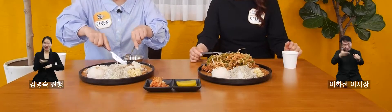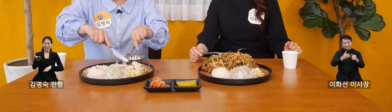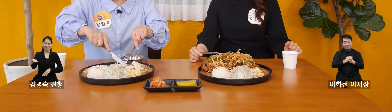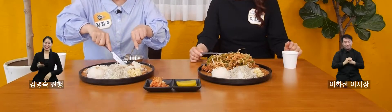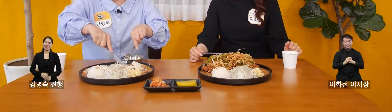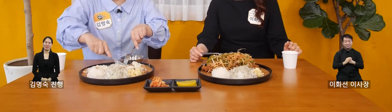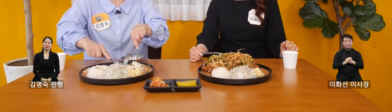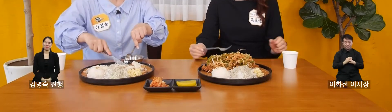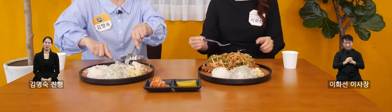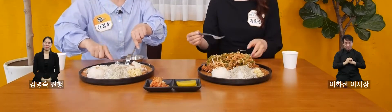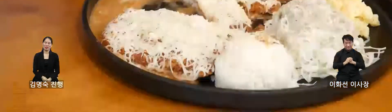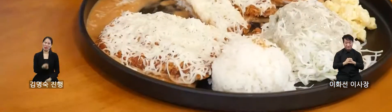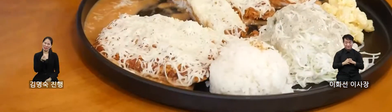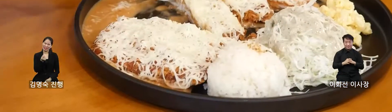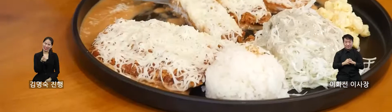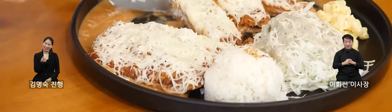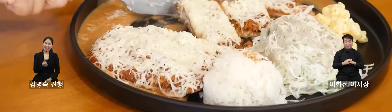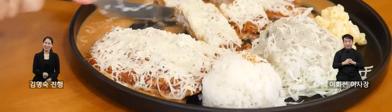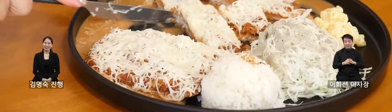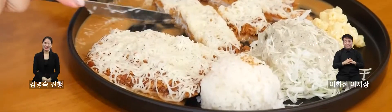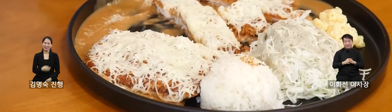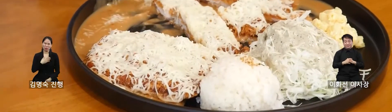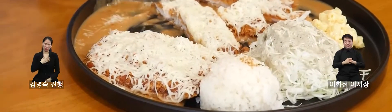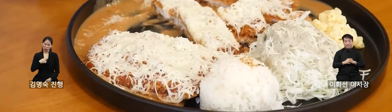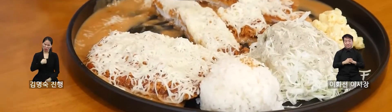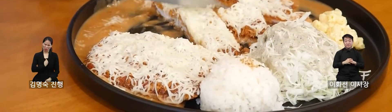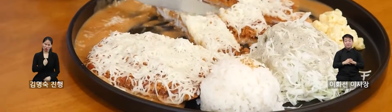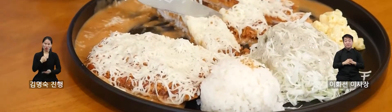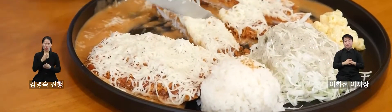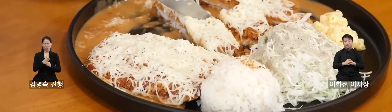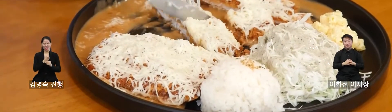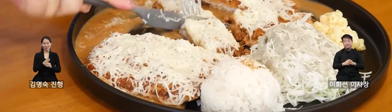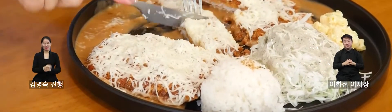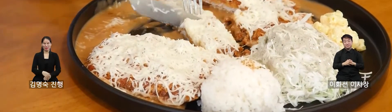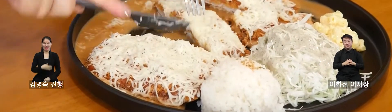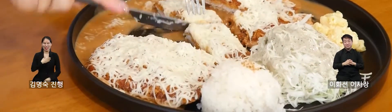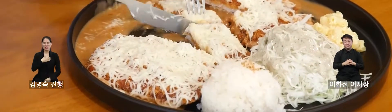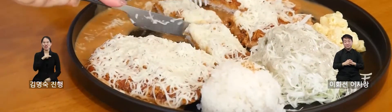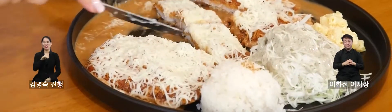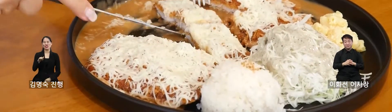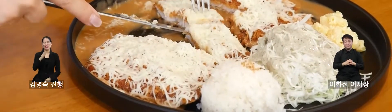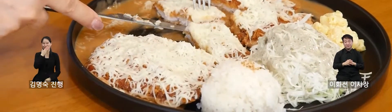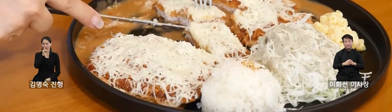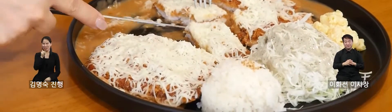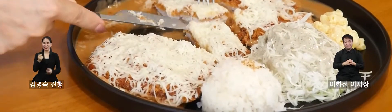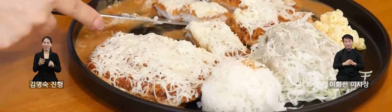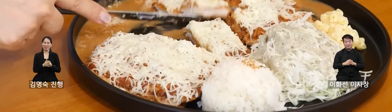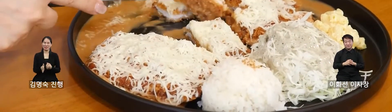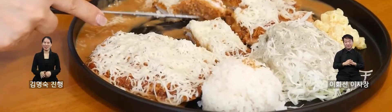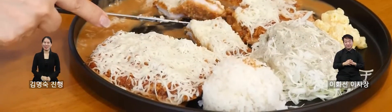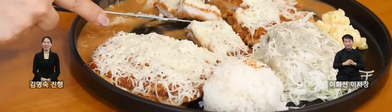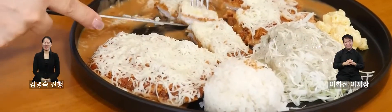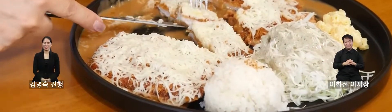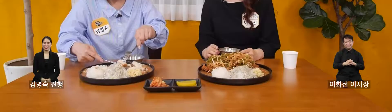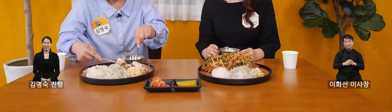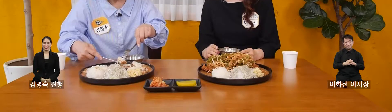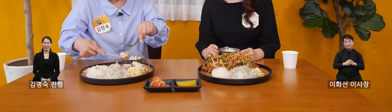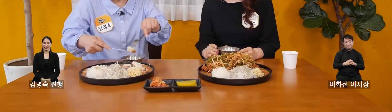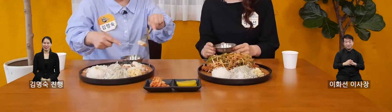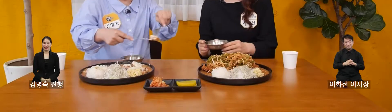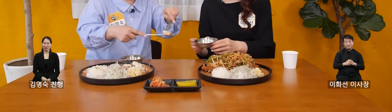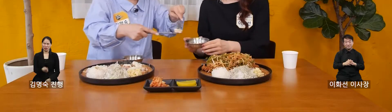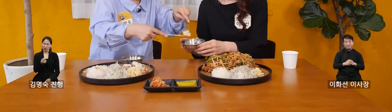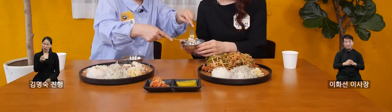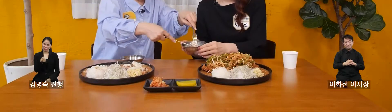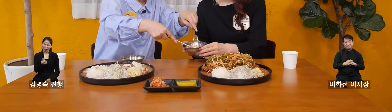예, 뭐든지 자기 중심적인 면이 있어서 모든 기준이. 예. 아유, 너 너무